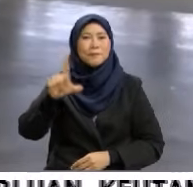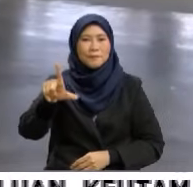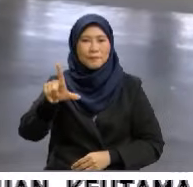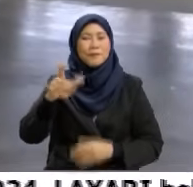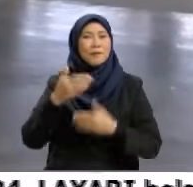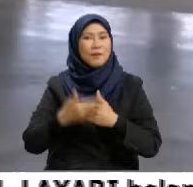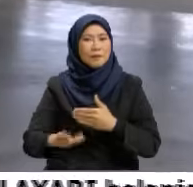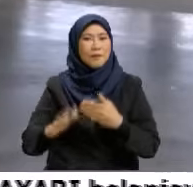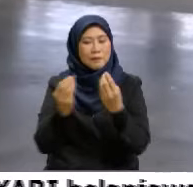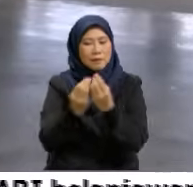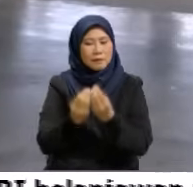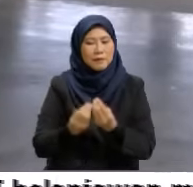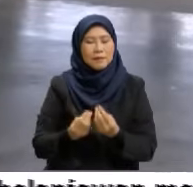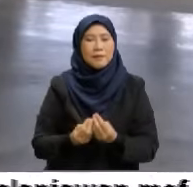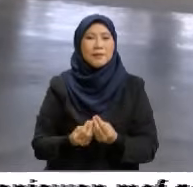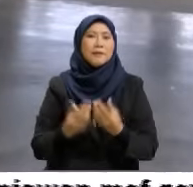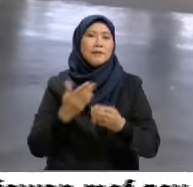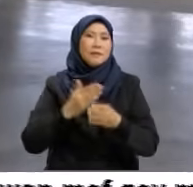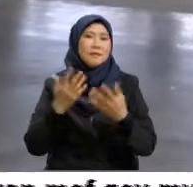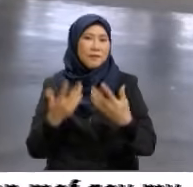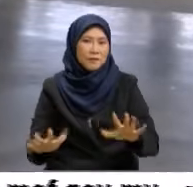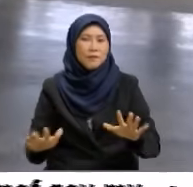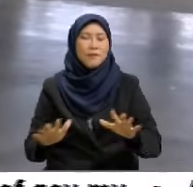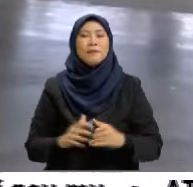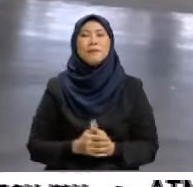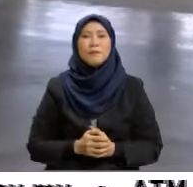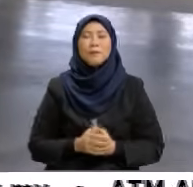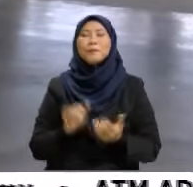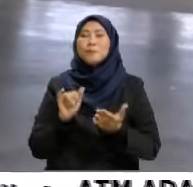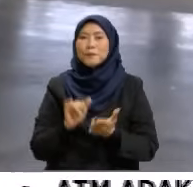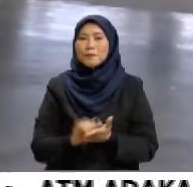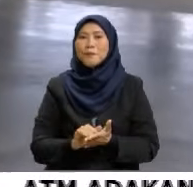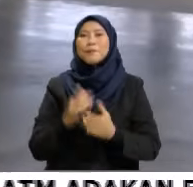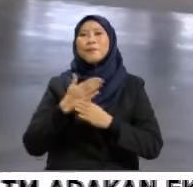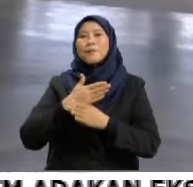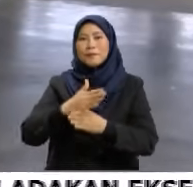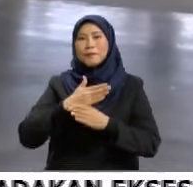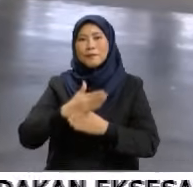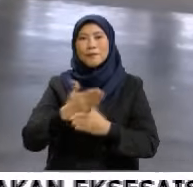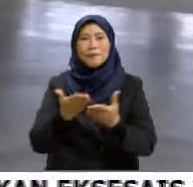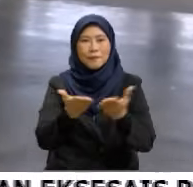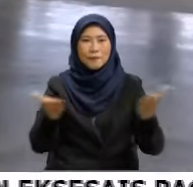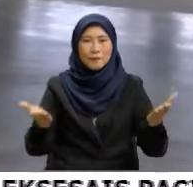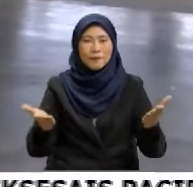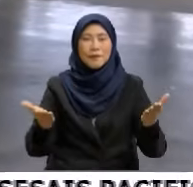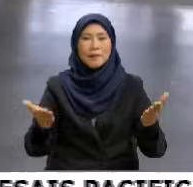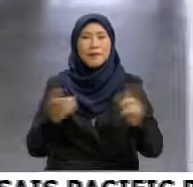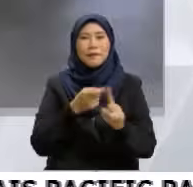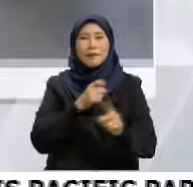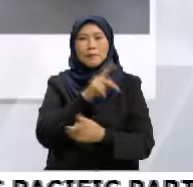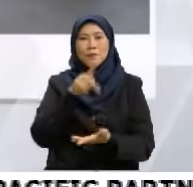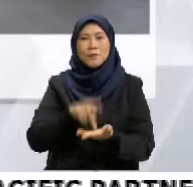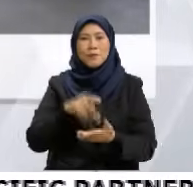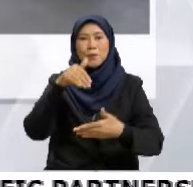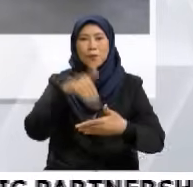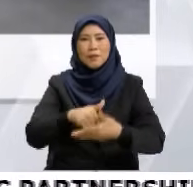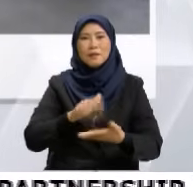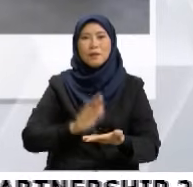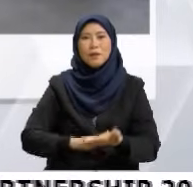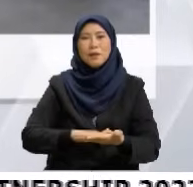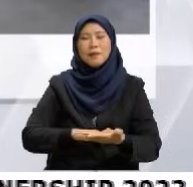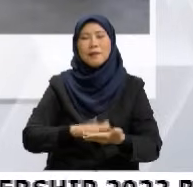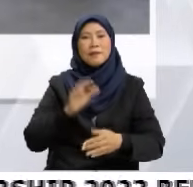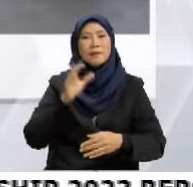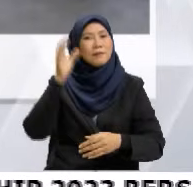sebaik sahaja pengiraan selesai. Baik, itu sahaja yang dapat saya kongsikan bersama anda dari pusat mengundi sekolah